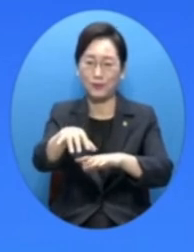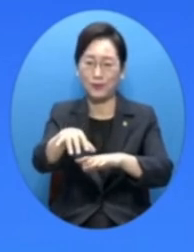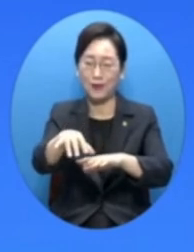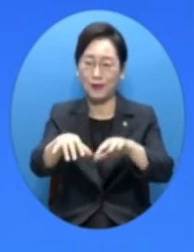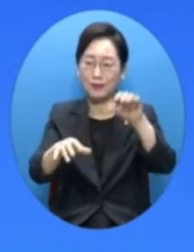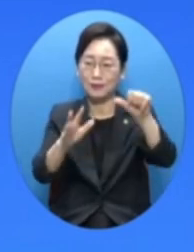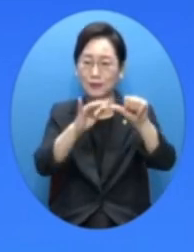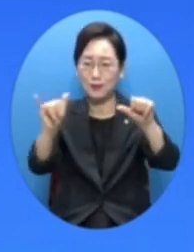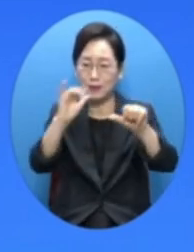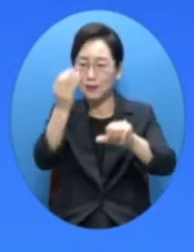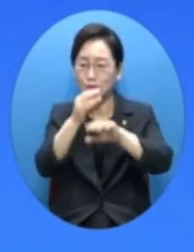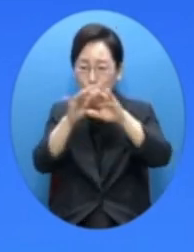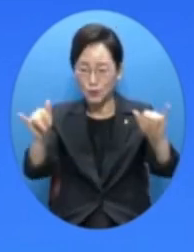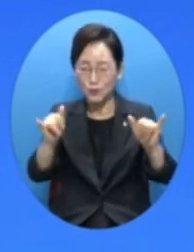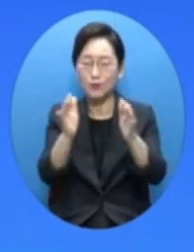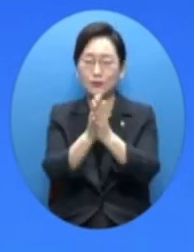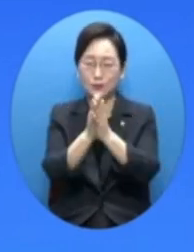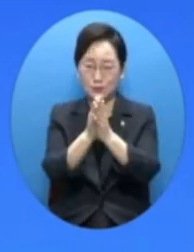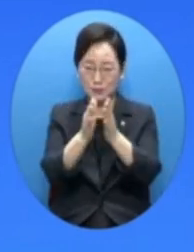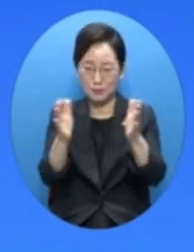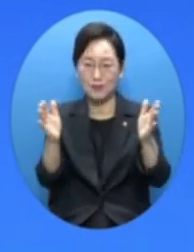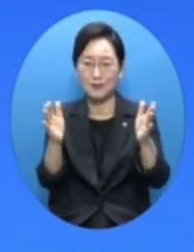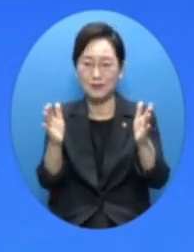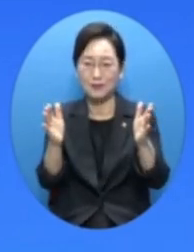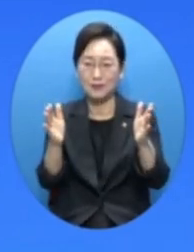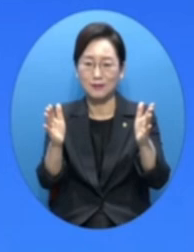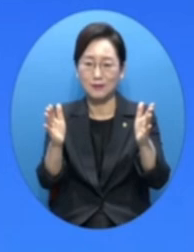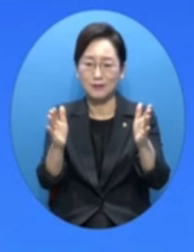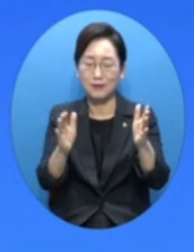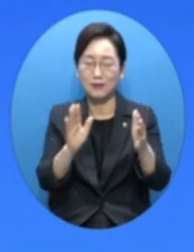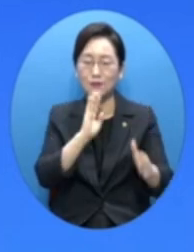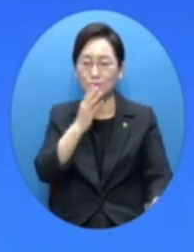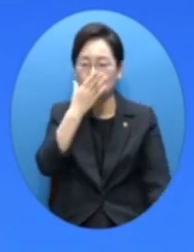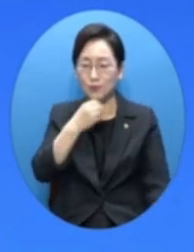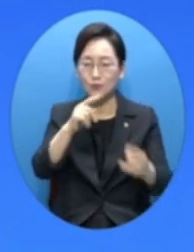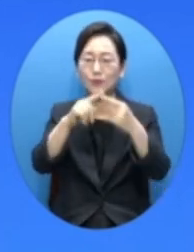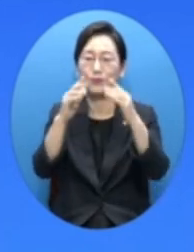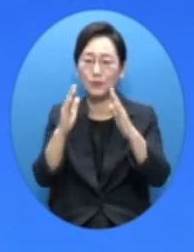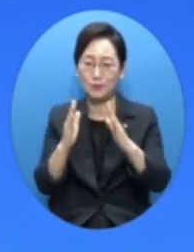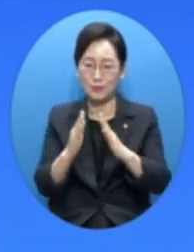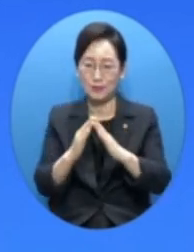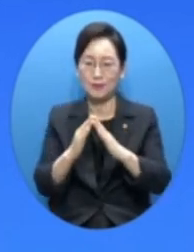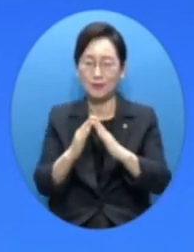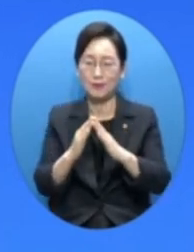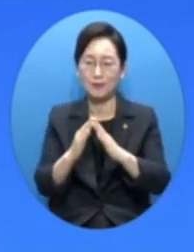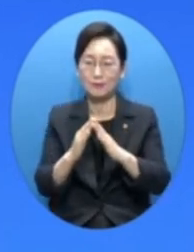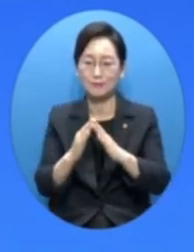다섯 명의 성도로 출발한 우리 순복음교회가